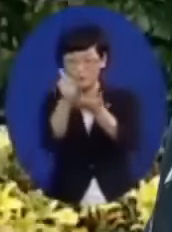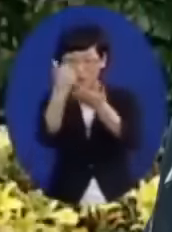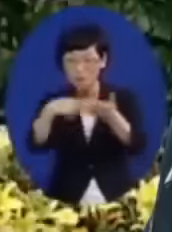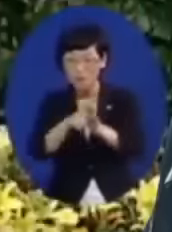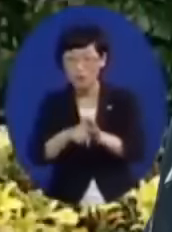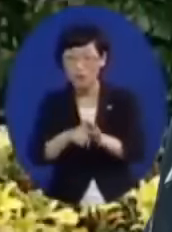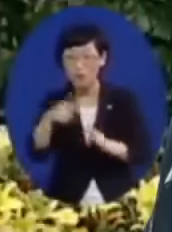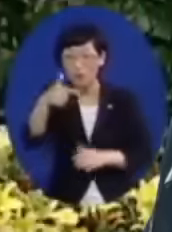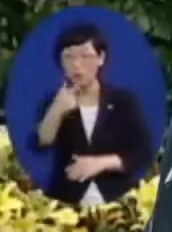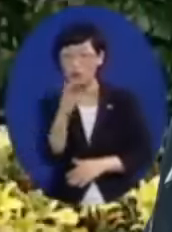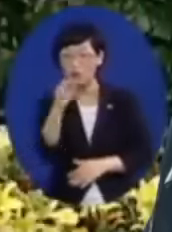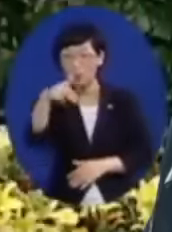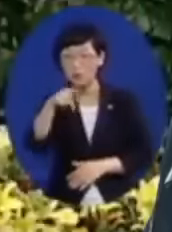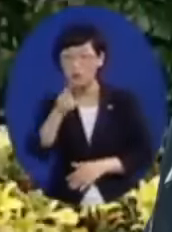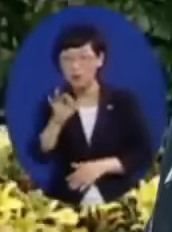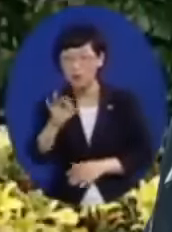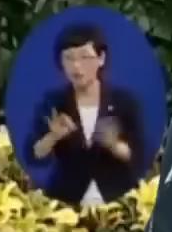운영했습니다.